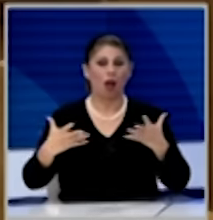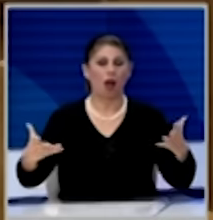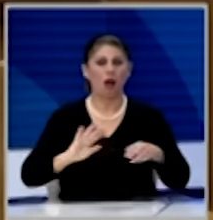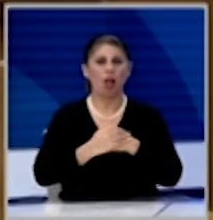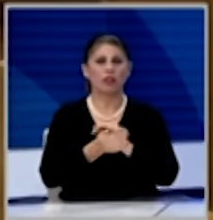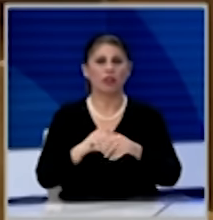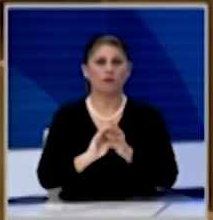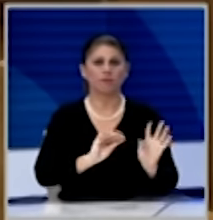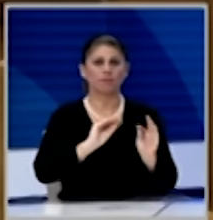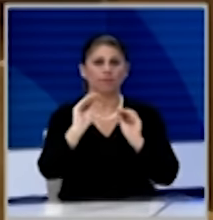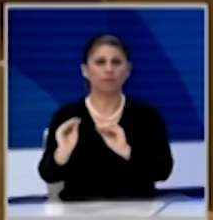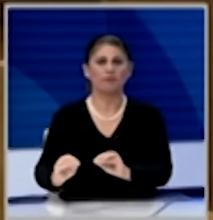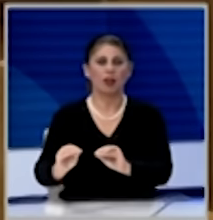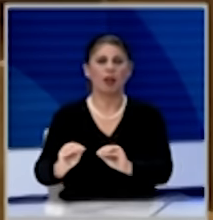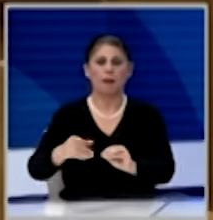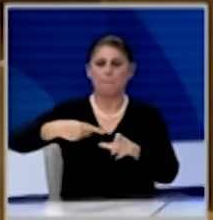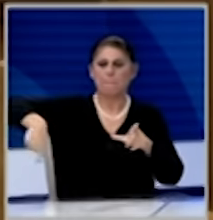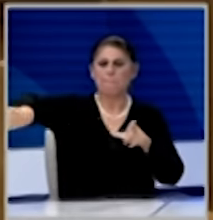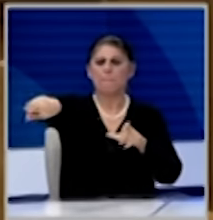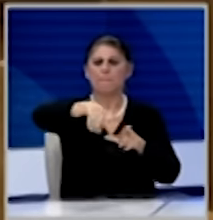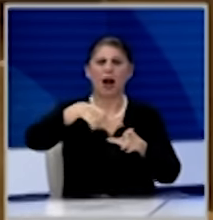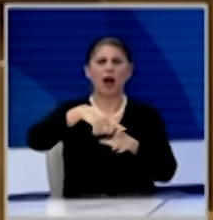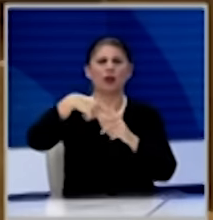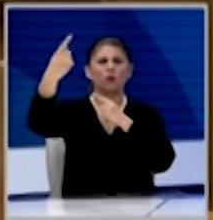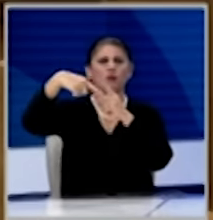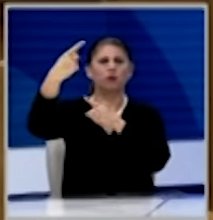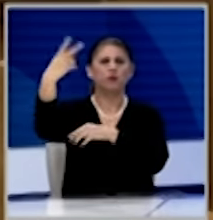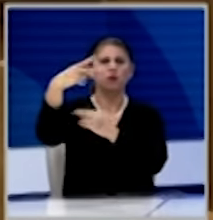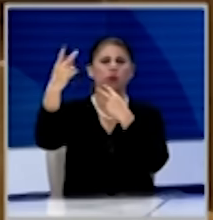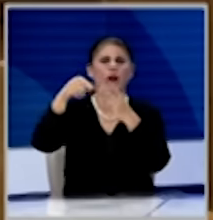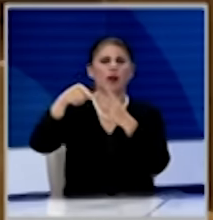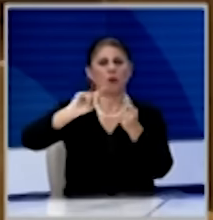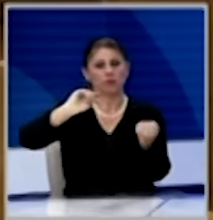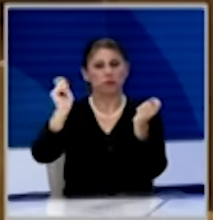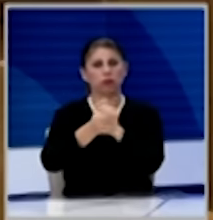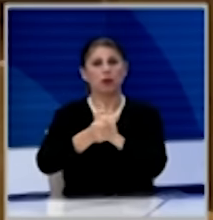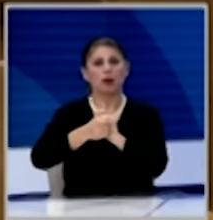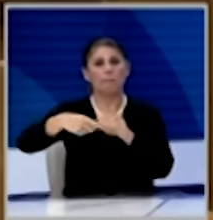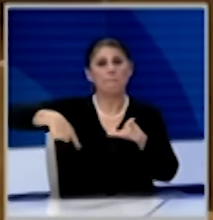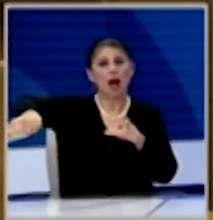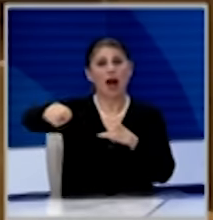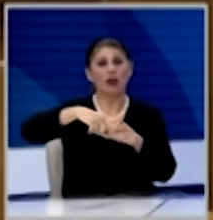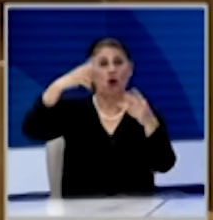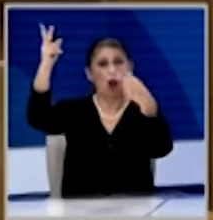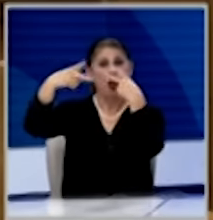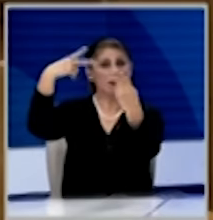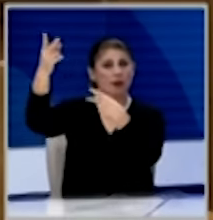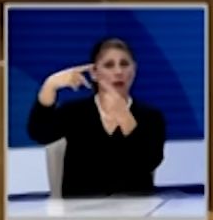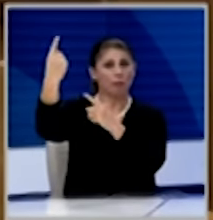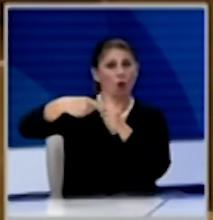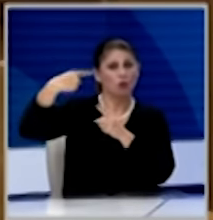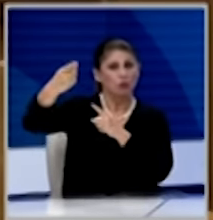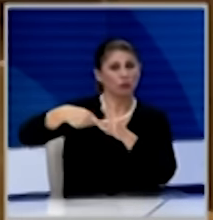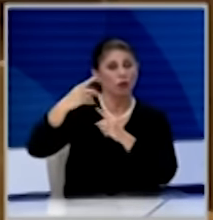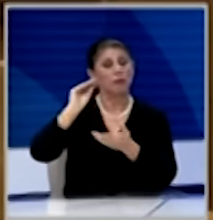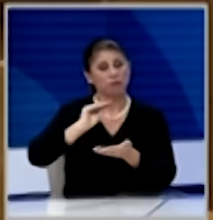την εγκατάσταση πάρκων απε για τη μετατροπή του σε πάρκο ανεμογεννητριών πάλι στο όνομα της